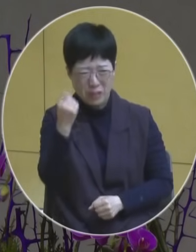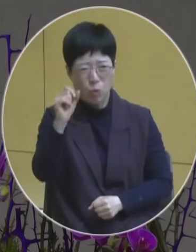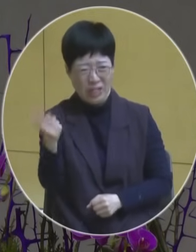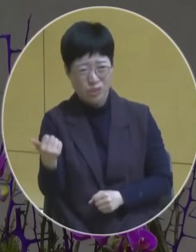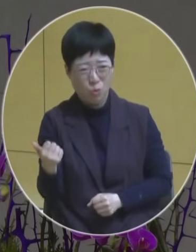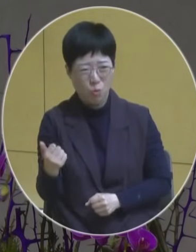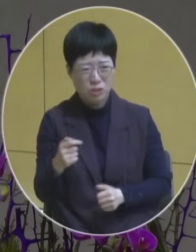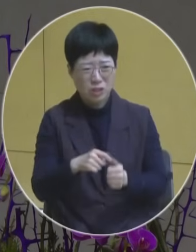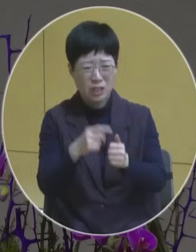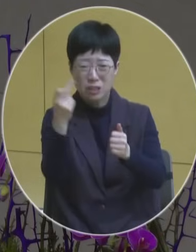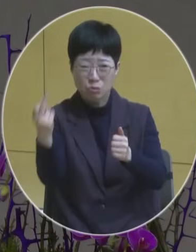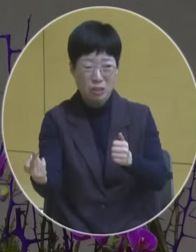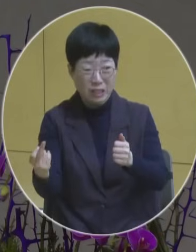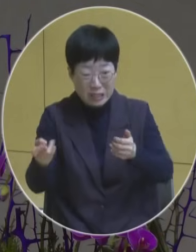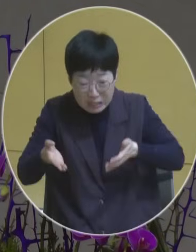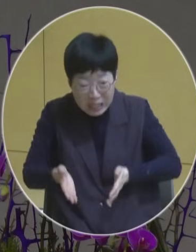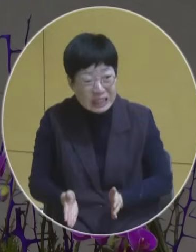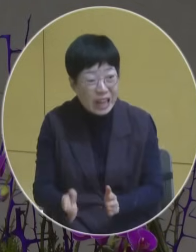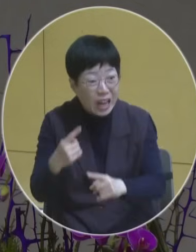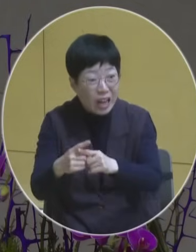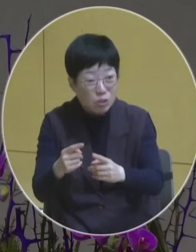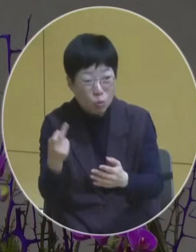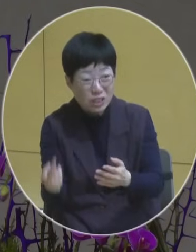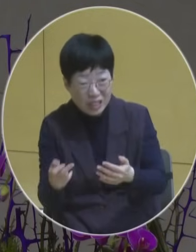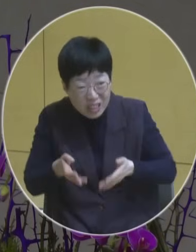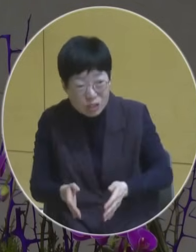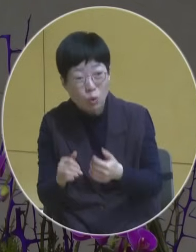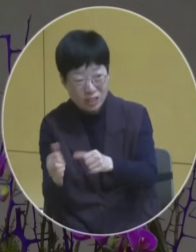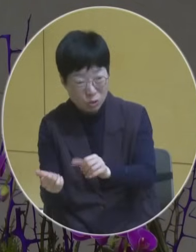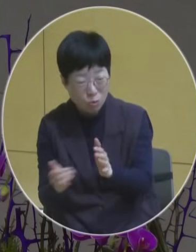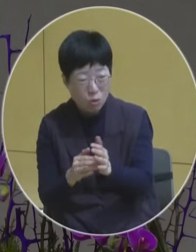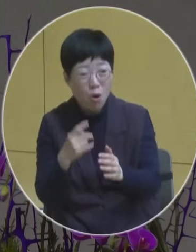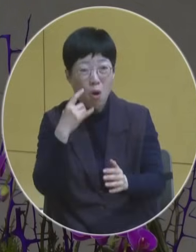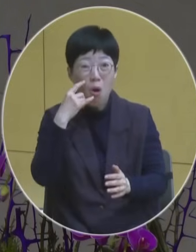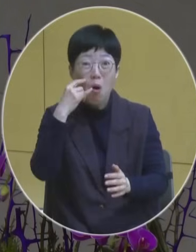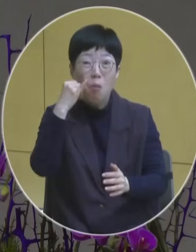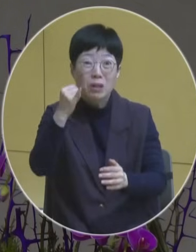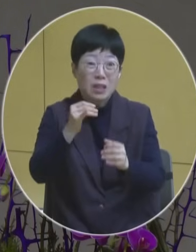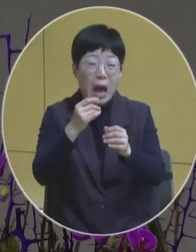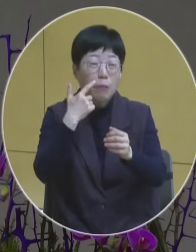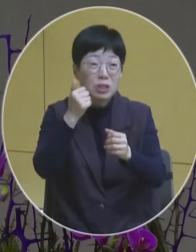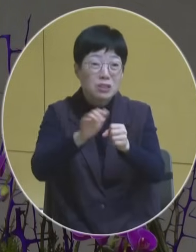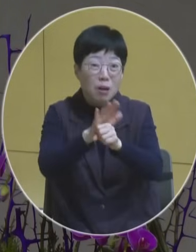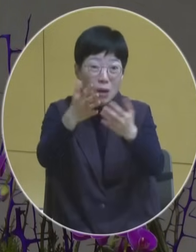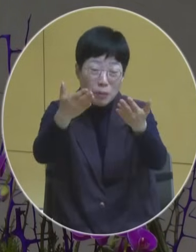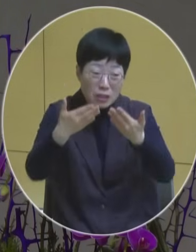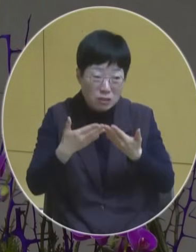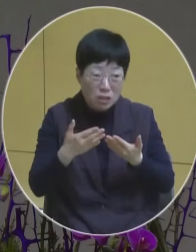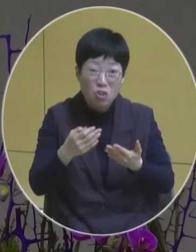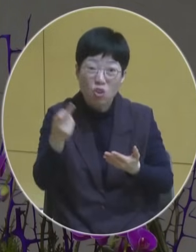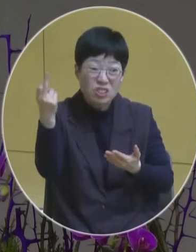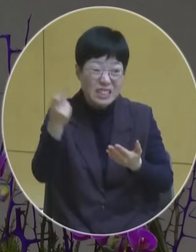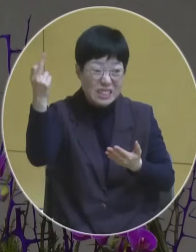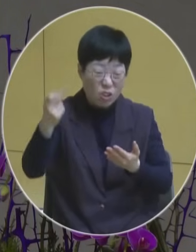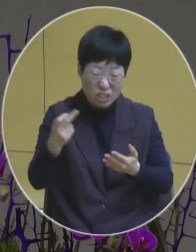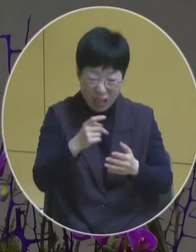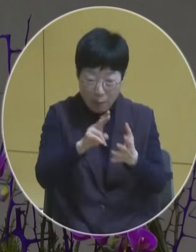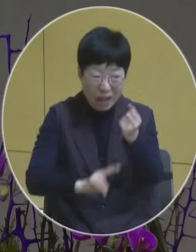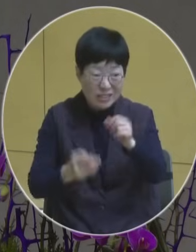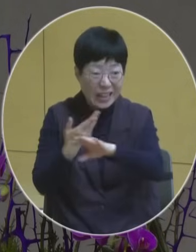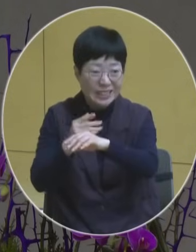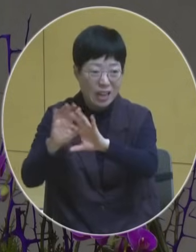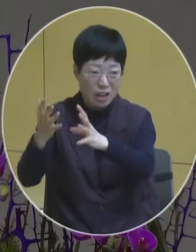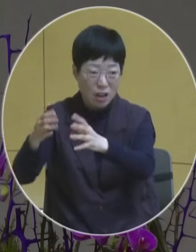잃어버렸어요. 자기 동생 나타가 돌아가셨으니까. 아버지의 사랑을 받았는데 그 형들한테 팔려가지고 다른